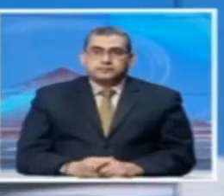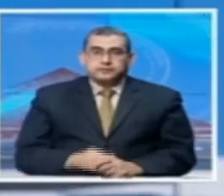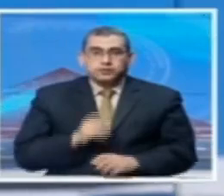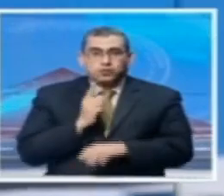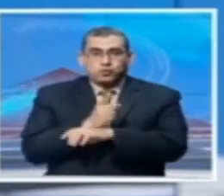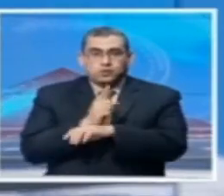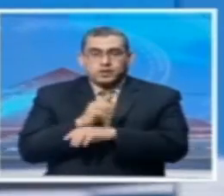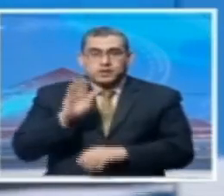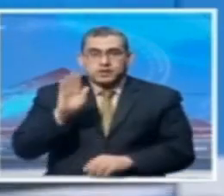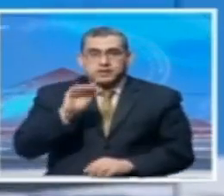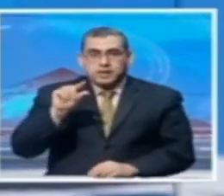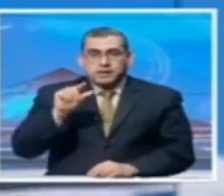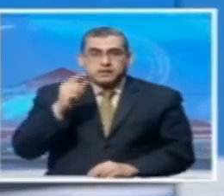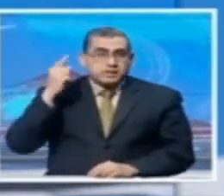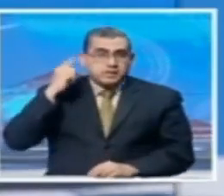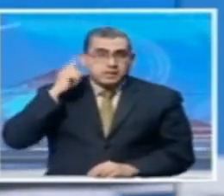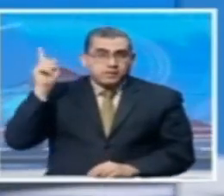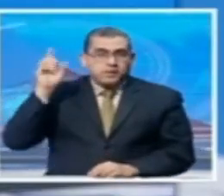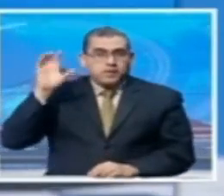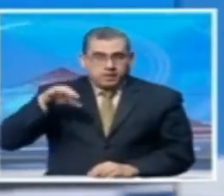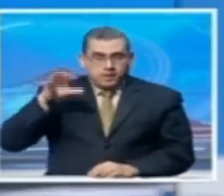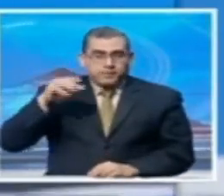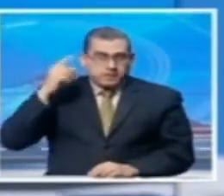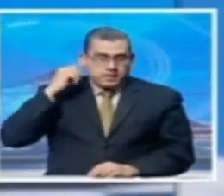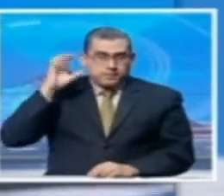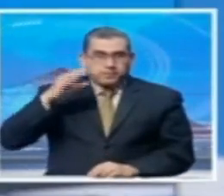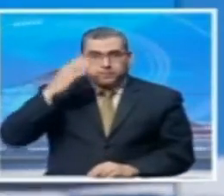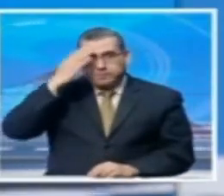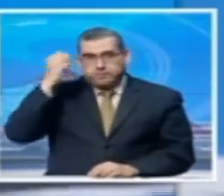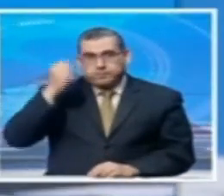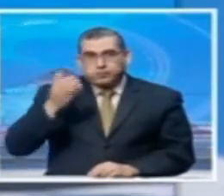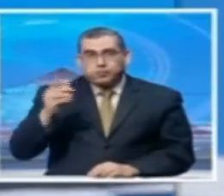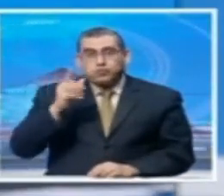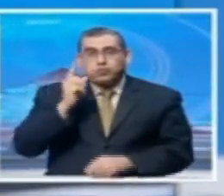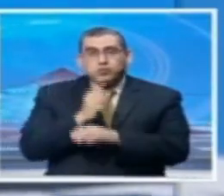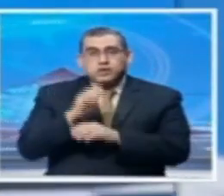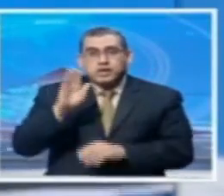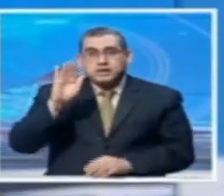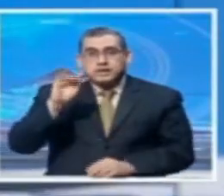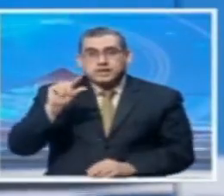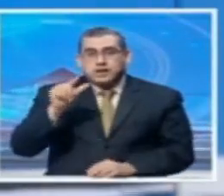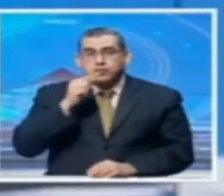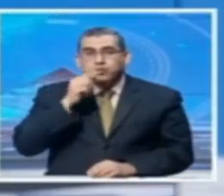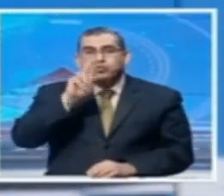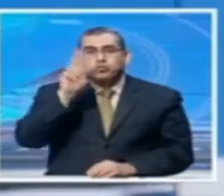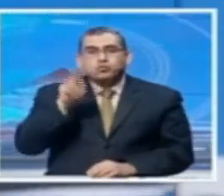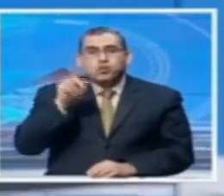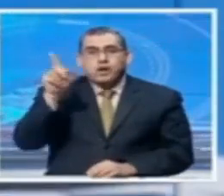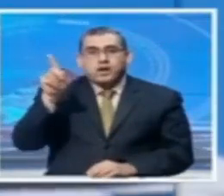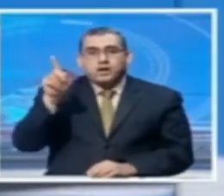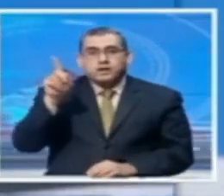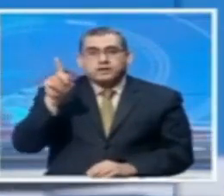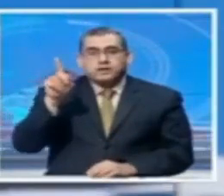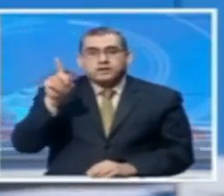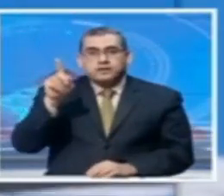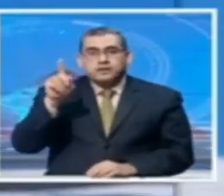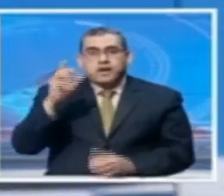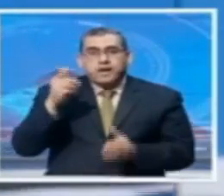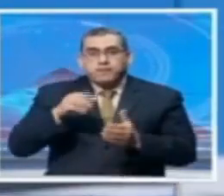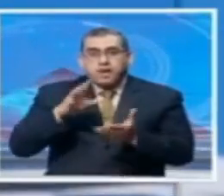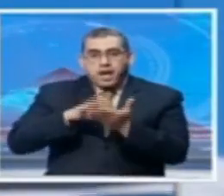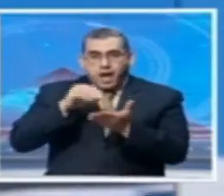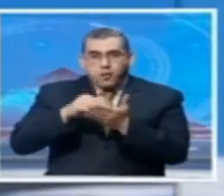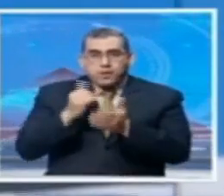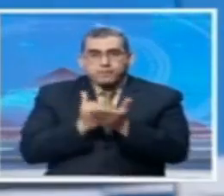أستاذ سيد هل تسمعني؟ مساء الخير. أيوة فندم، مساء الخير أستاذ سيد. كيف يعني كان سير اليوم الأول